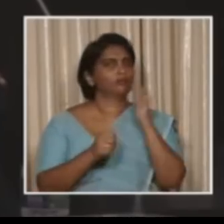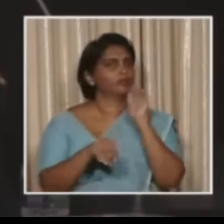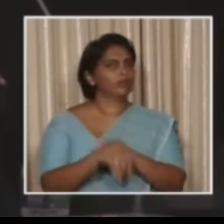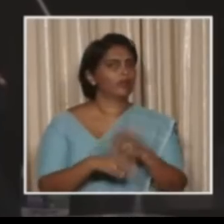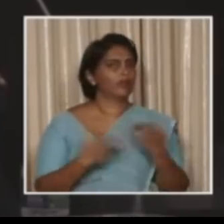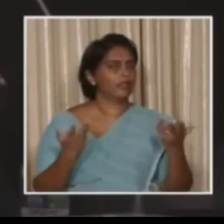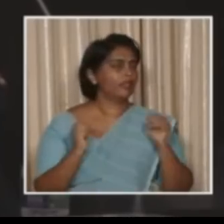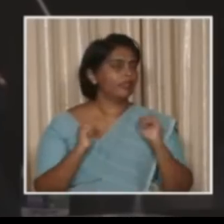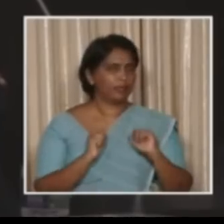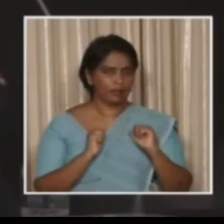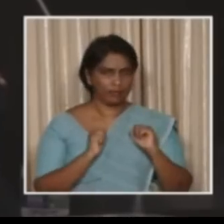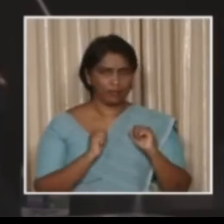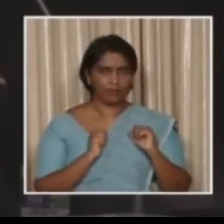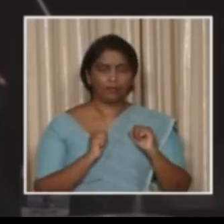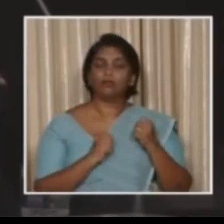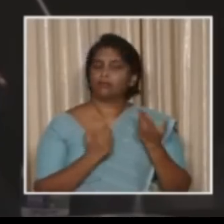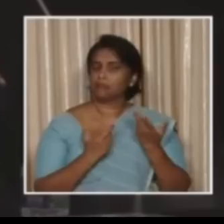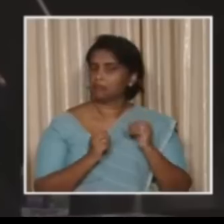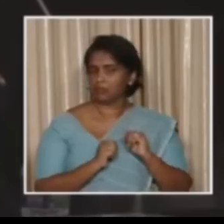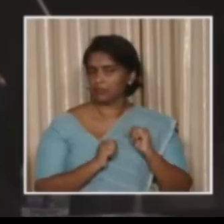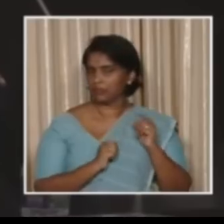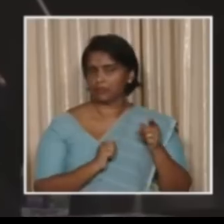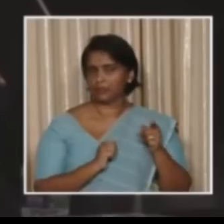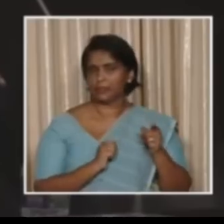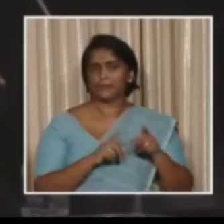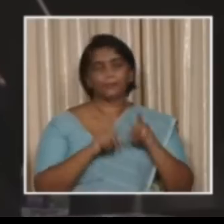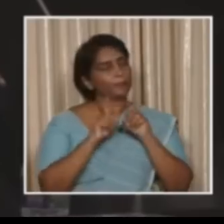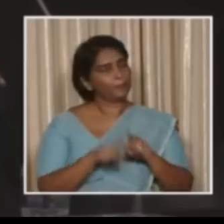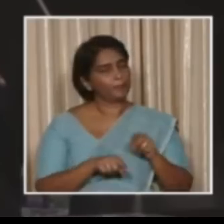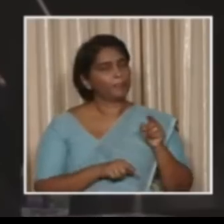கஜேந்திரகுமாரும் அவருடைய உதவியாளர்கள் கட்சி சார்ந்தவர்களை மட்டும்